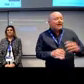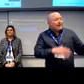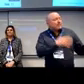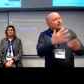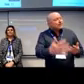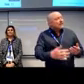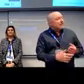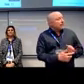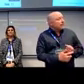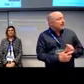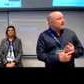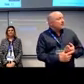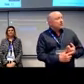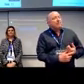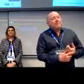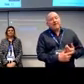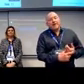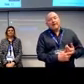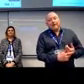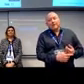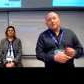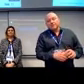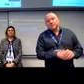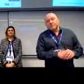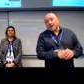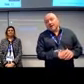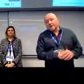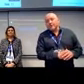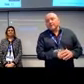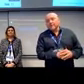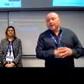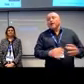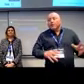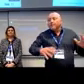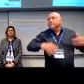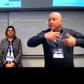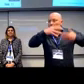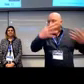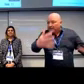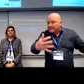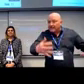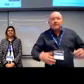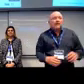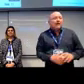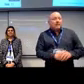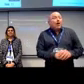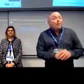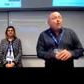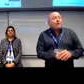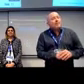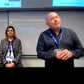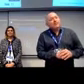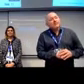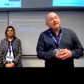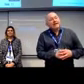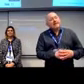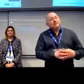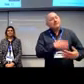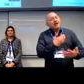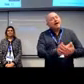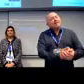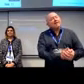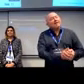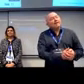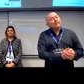voir, la majorité des manuels qui sont offerts aux étudiants actuellement, oui, ils montrent Excel, mais un problème qu'on a, c'est